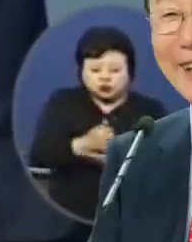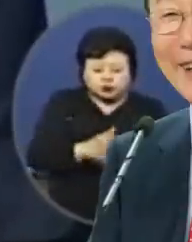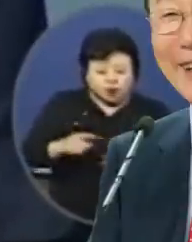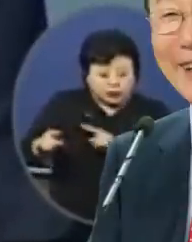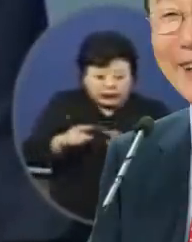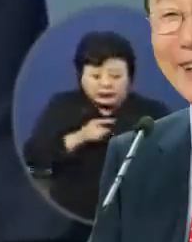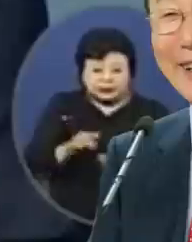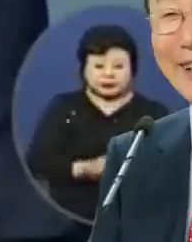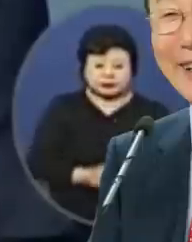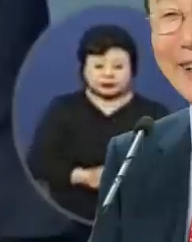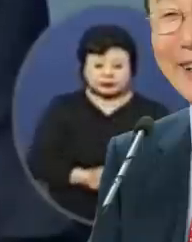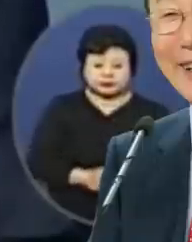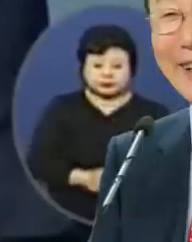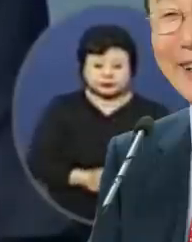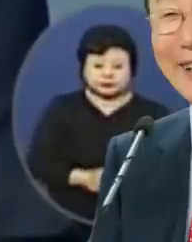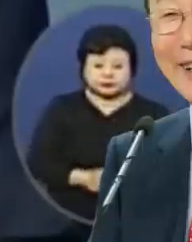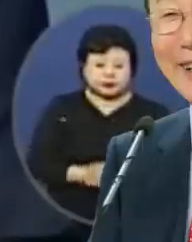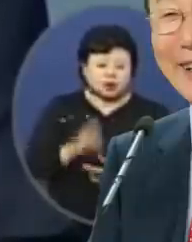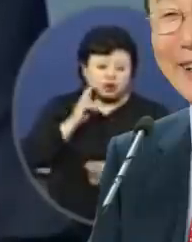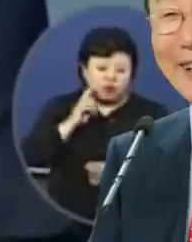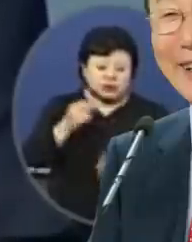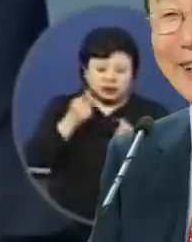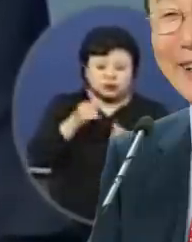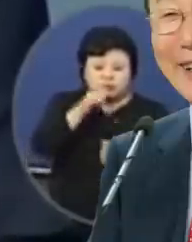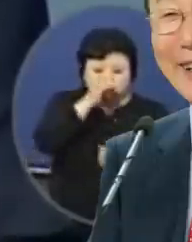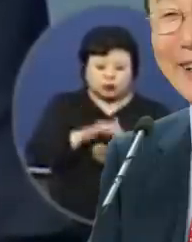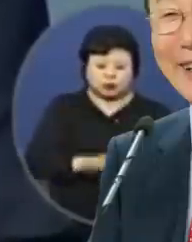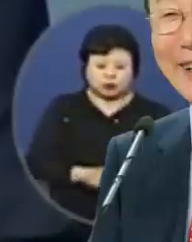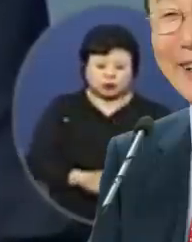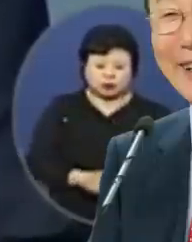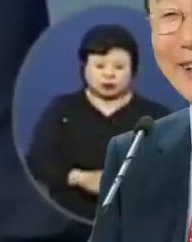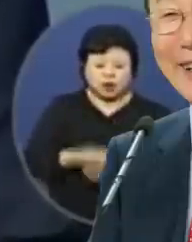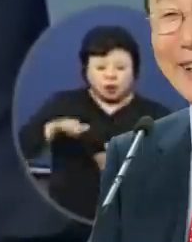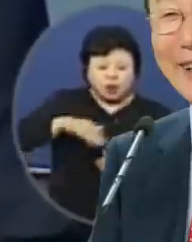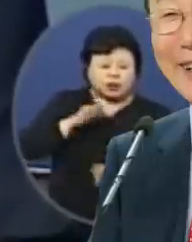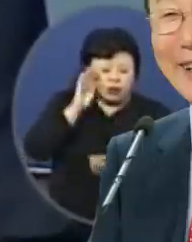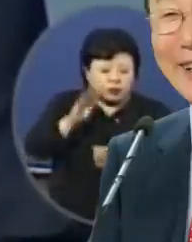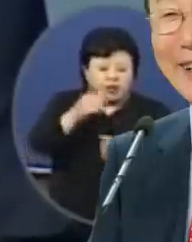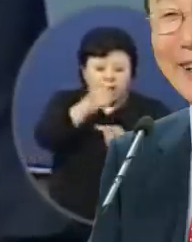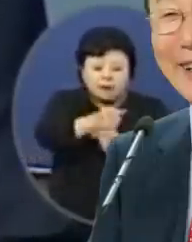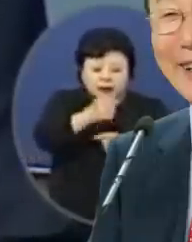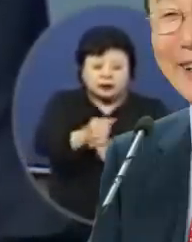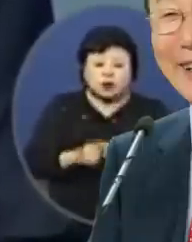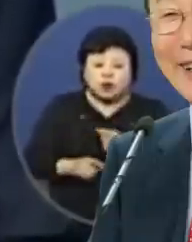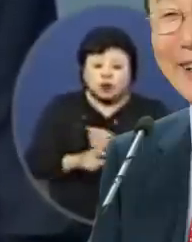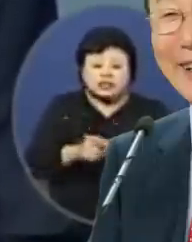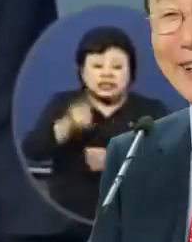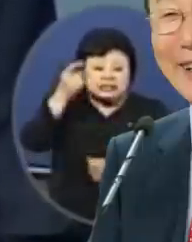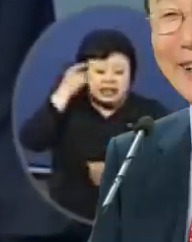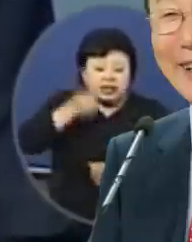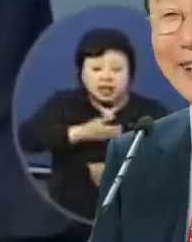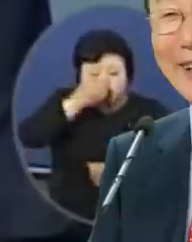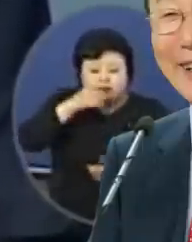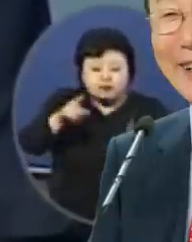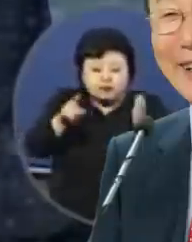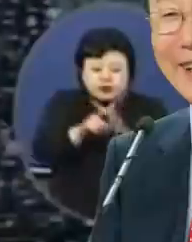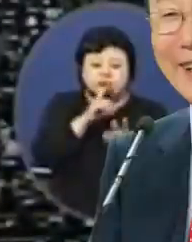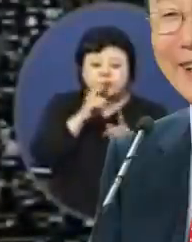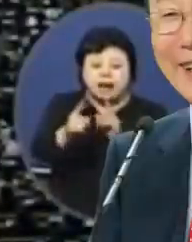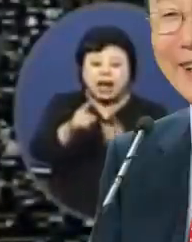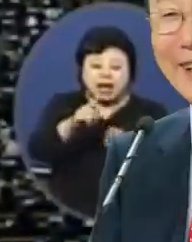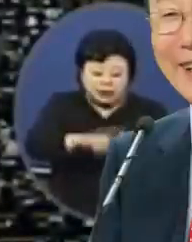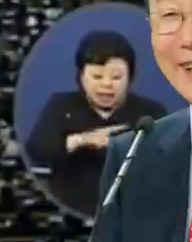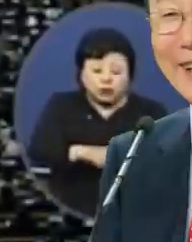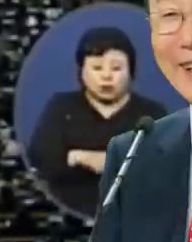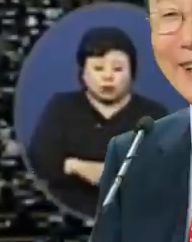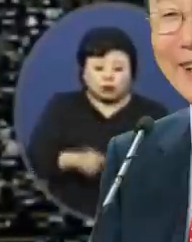다스리는 것입니다. 굉장한 것입니다. 환경과 미래를 만드는 원인이 바로 생각과 꿈과 믿음과 말에 있다는 것을